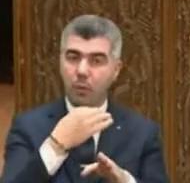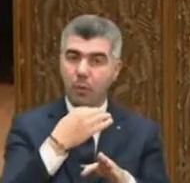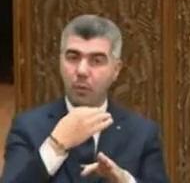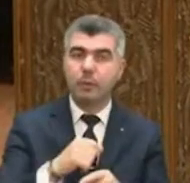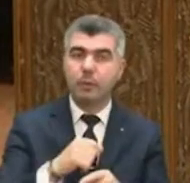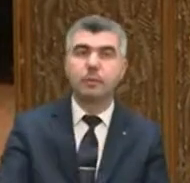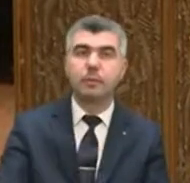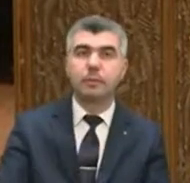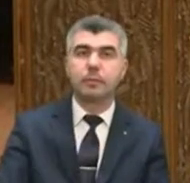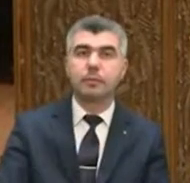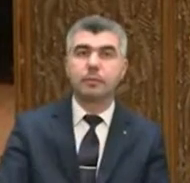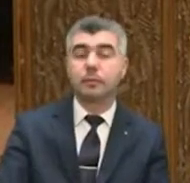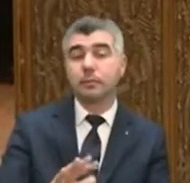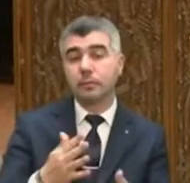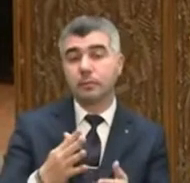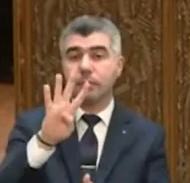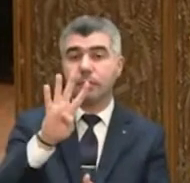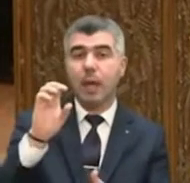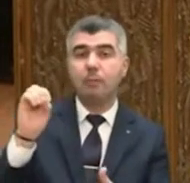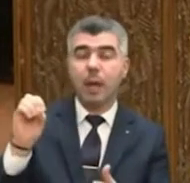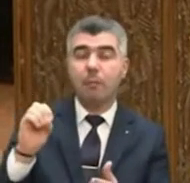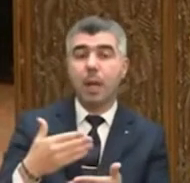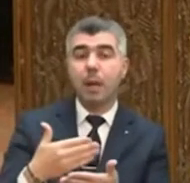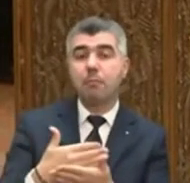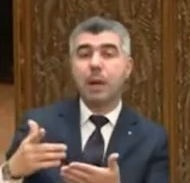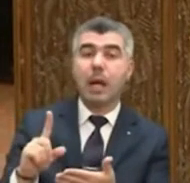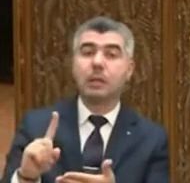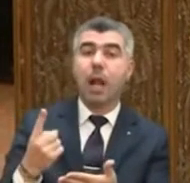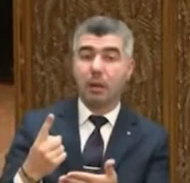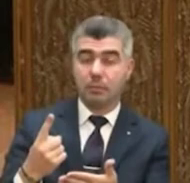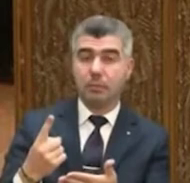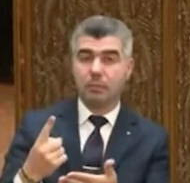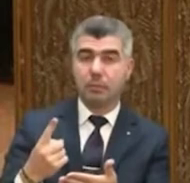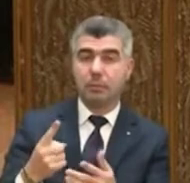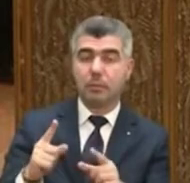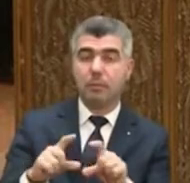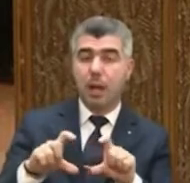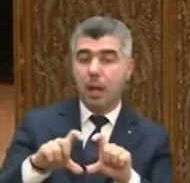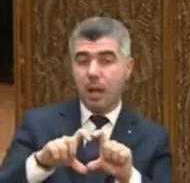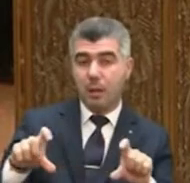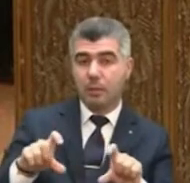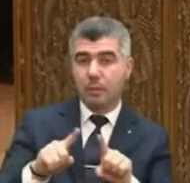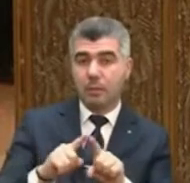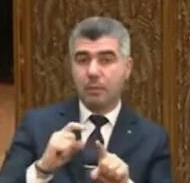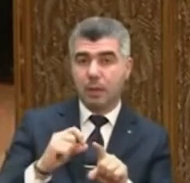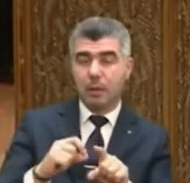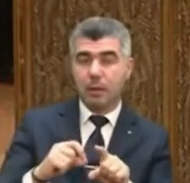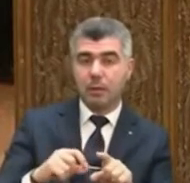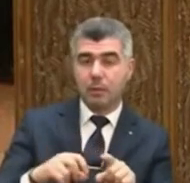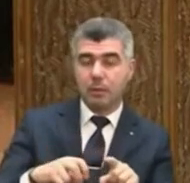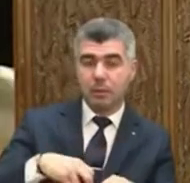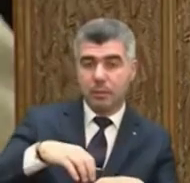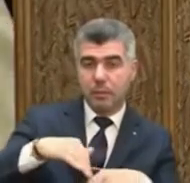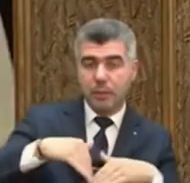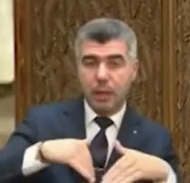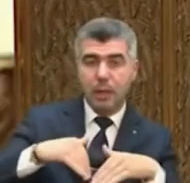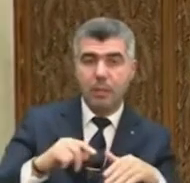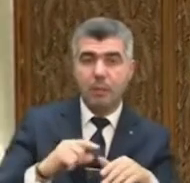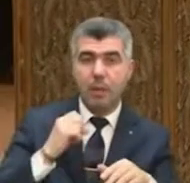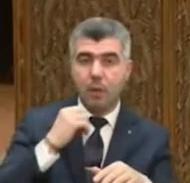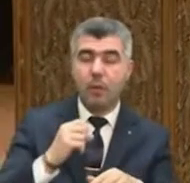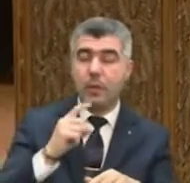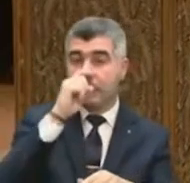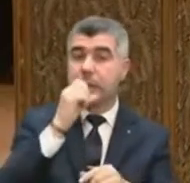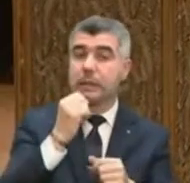ويعني الاستثمار ديالو 400 مليار ديال الدرهم، والتذاكير ما تتغطيش على البنيه التحتيه اللي تتشكل اكثر من النص ديال هذا الاستثمار